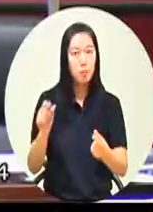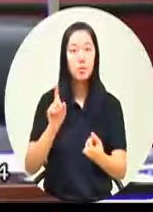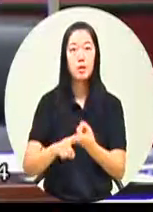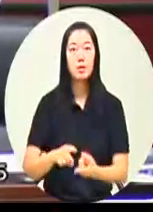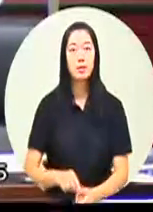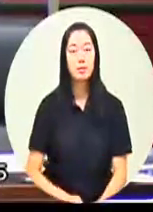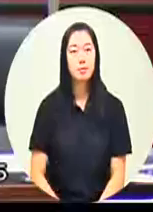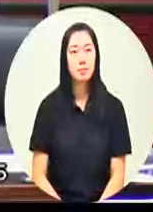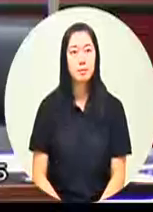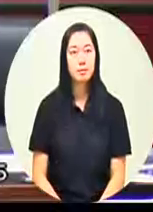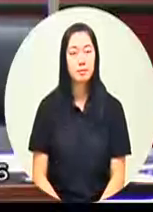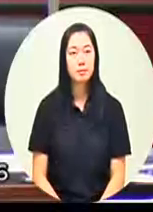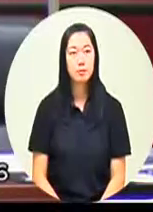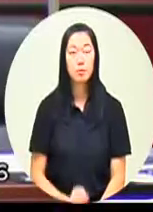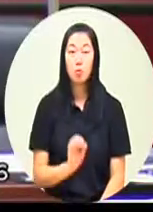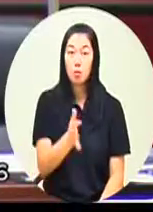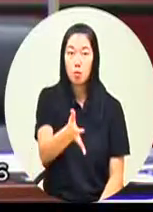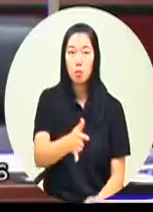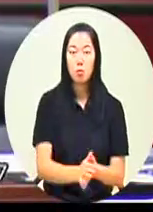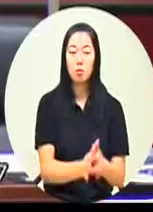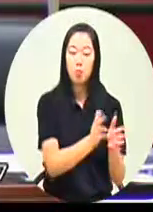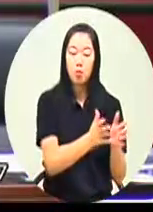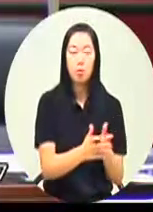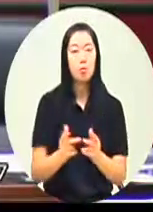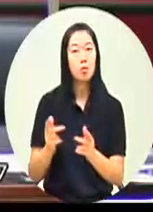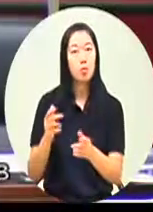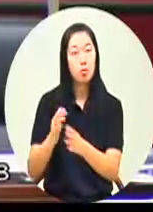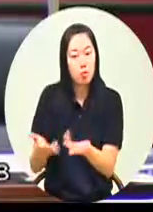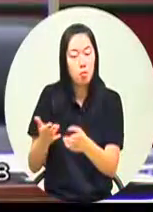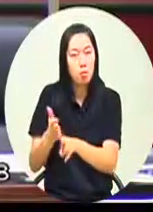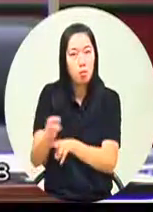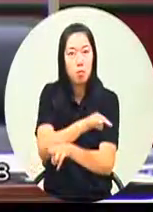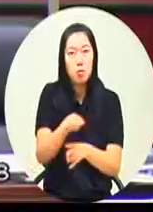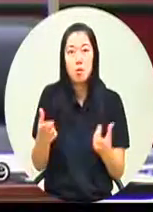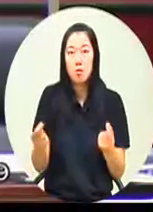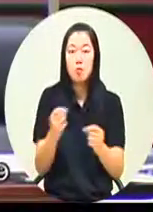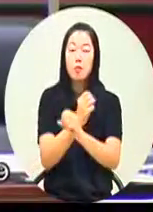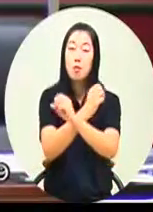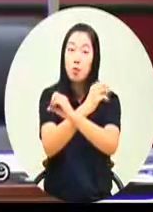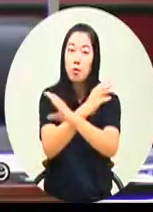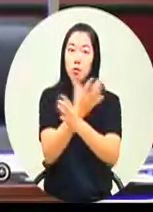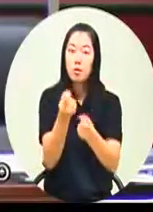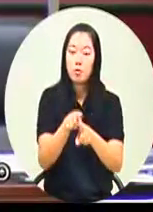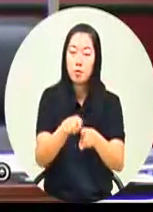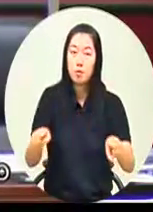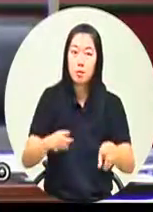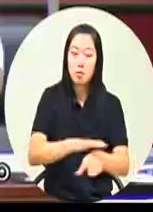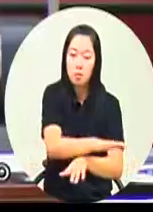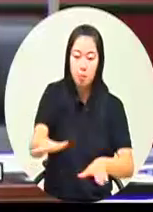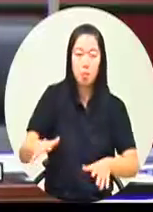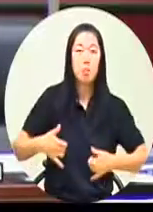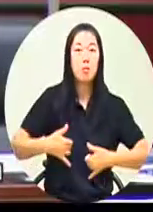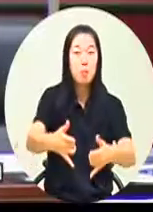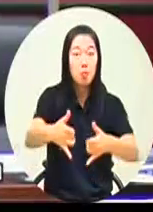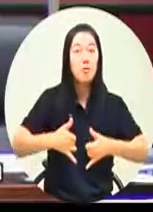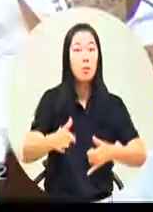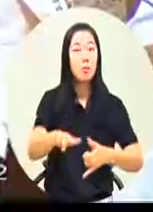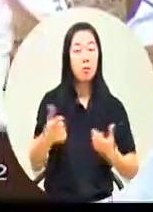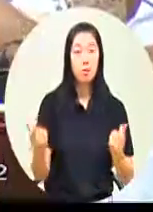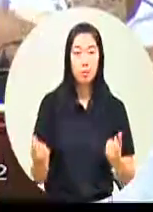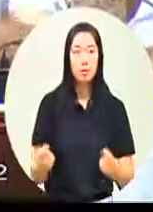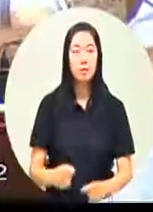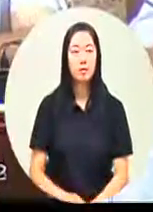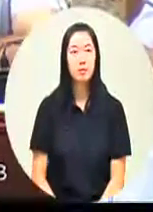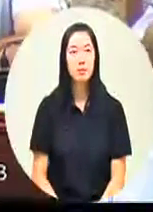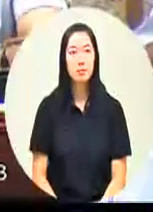照火车系统，因为火车也是电车，也是在平面跑的。来，请吴局长回答。 捷运局吴局长，请答复。